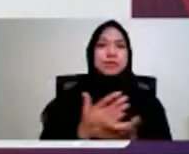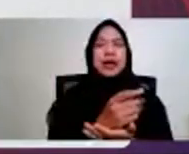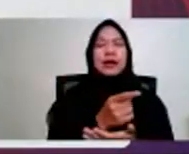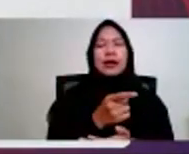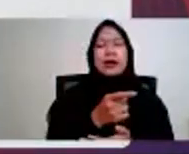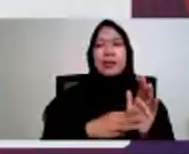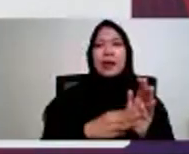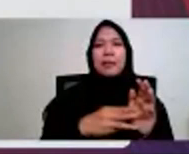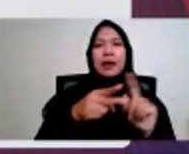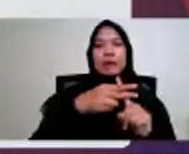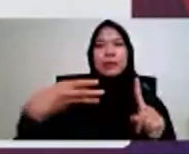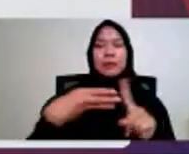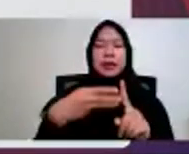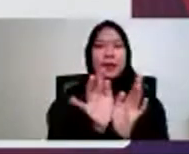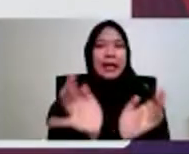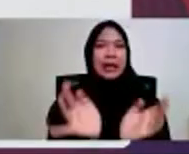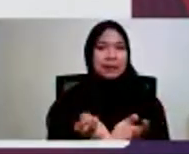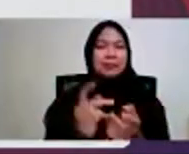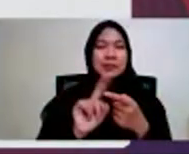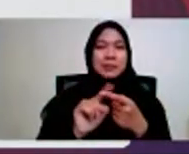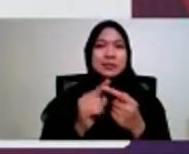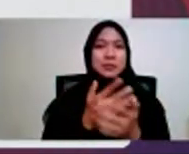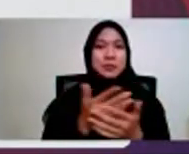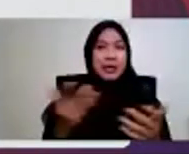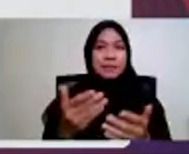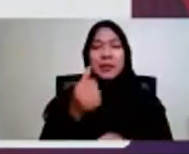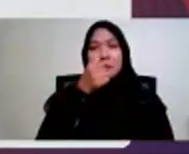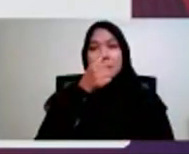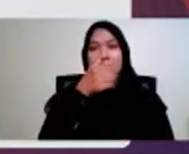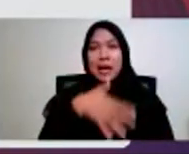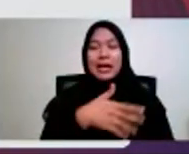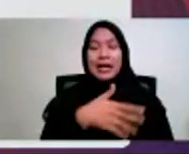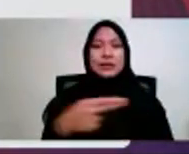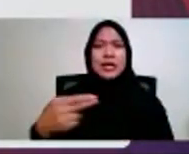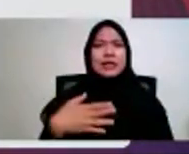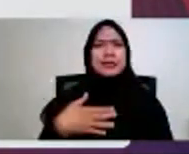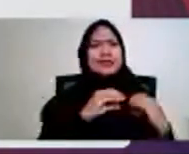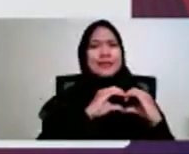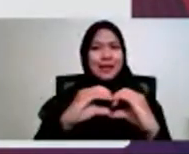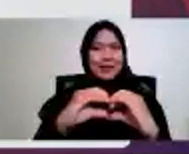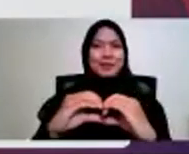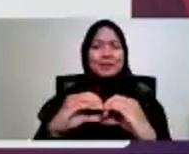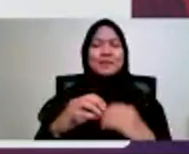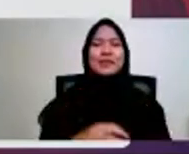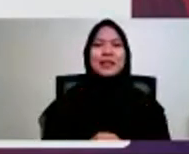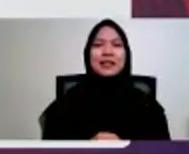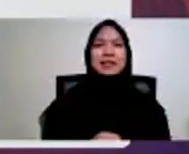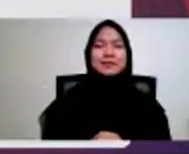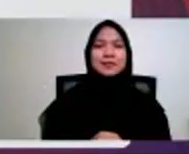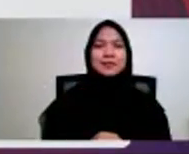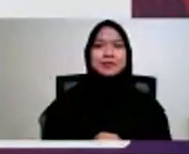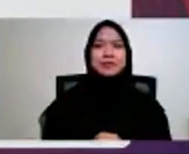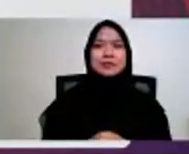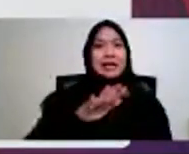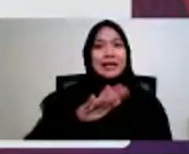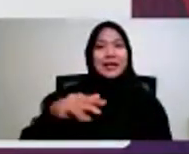kawan-kawan eh Bang Reza dan saya cintai Eh iya para